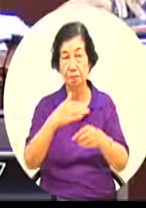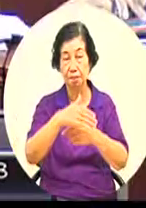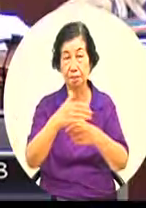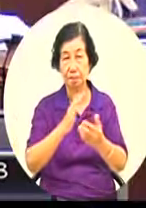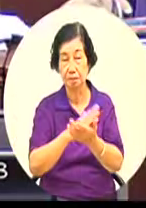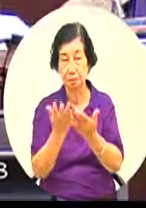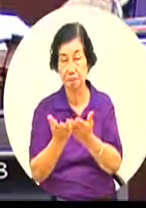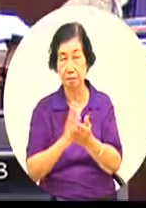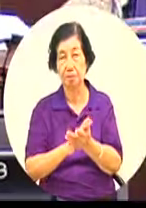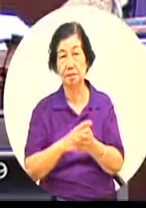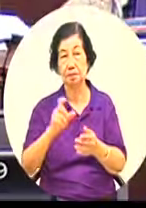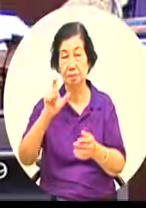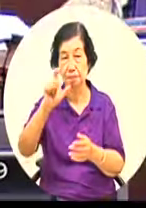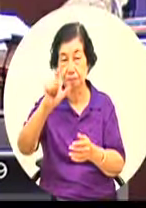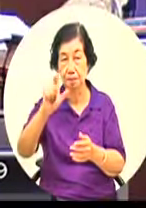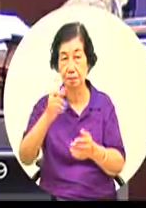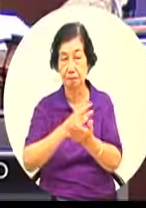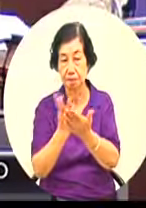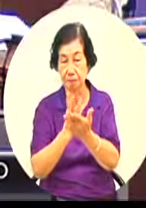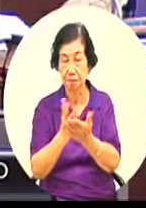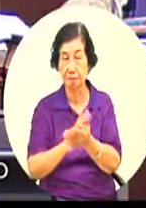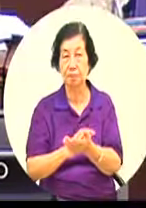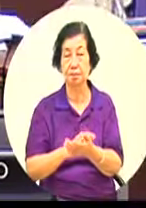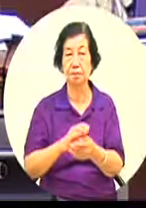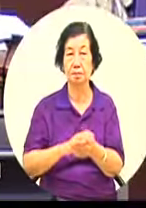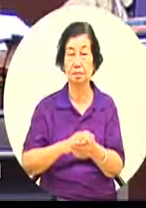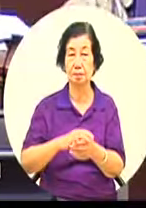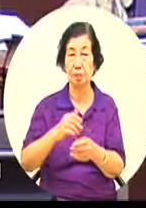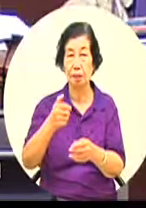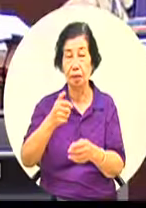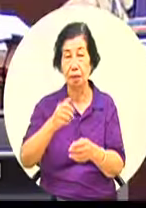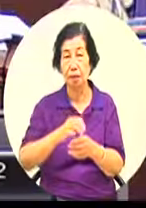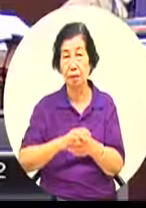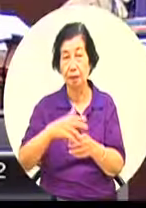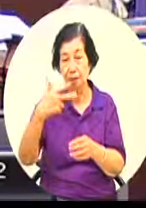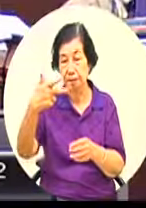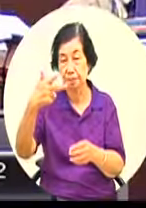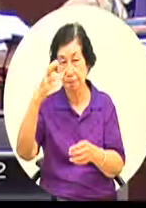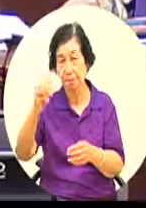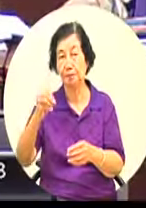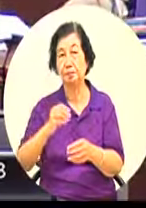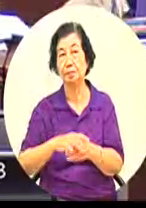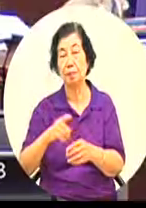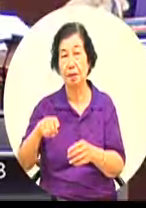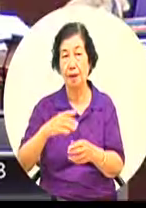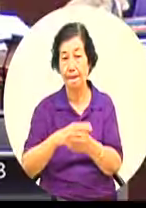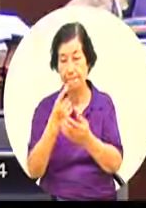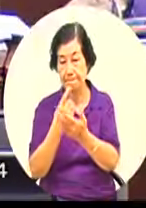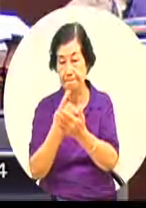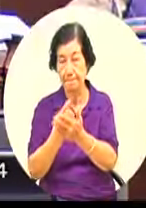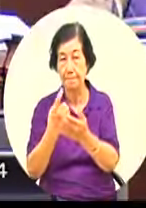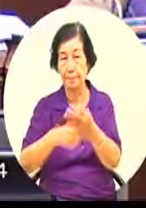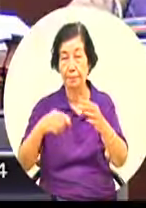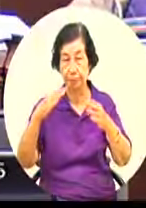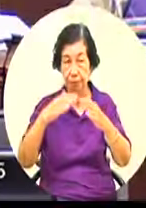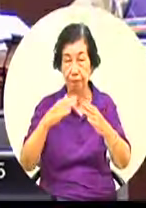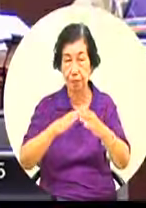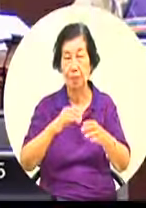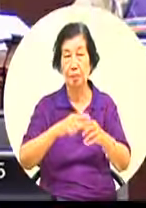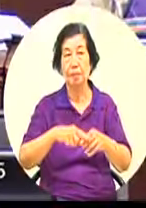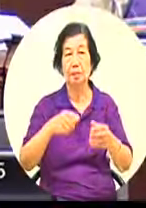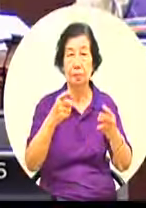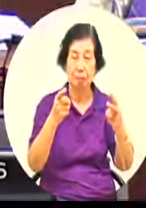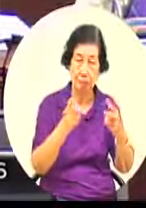就要7万块，所以我们会根据学校的大小规模给予它不同的套数，小校就可能是一套，大校可能就